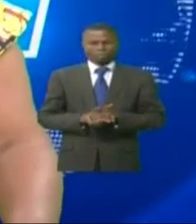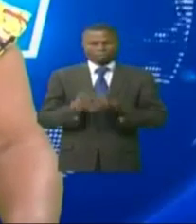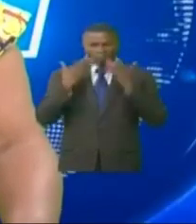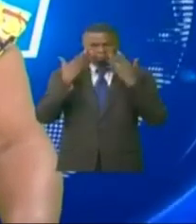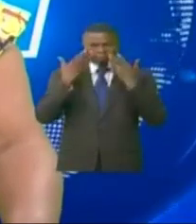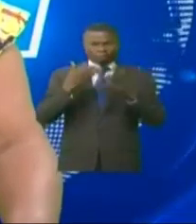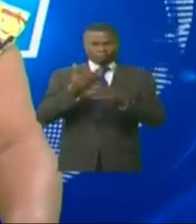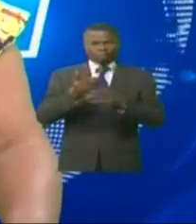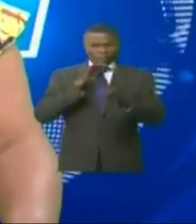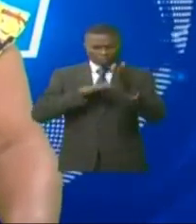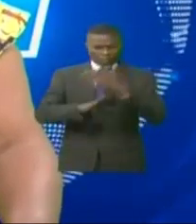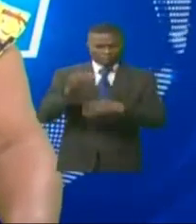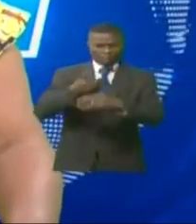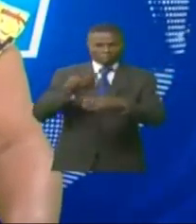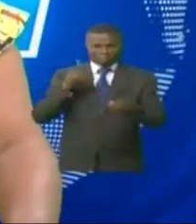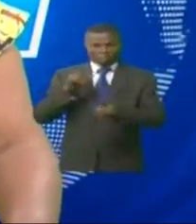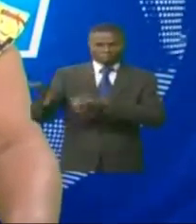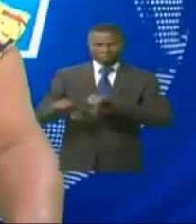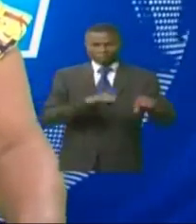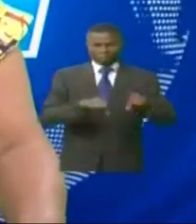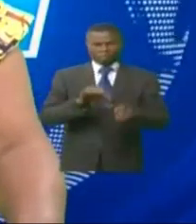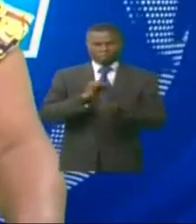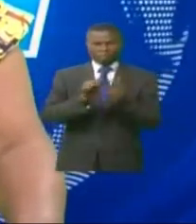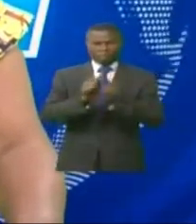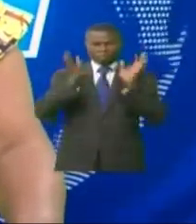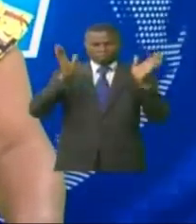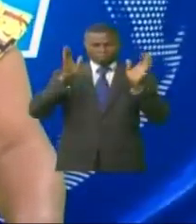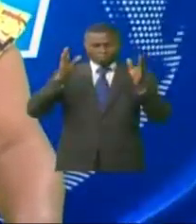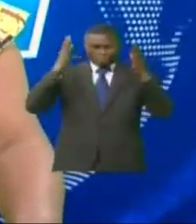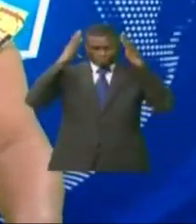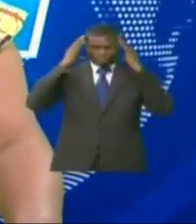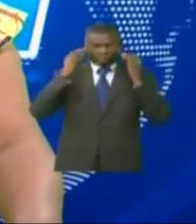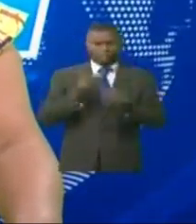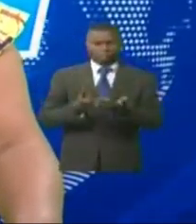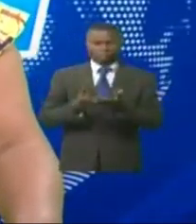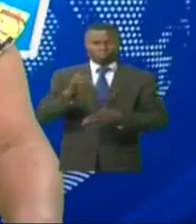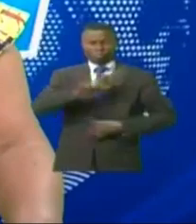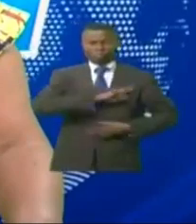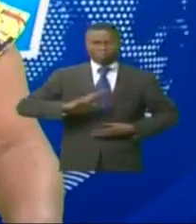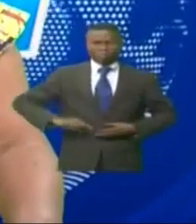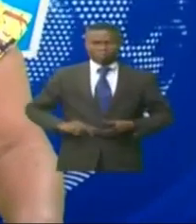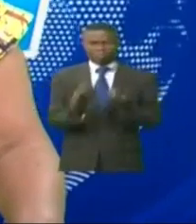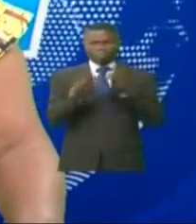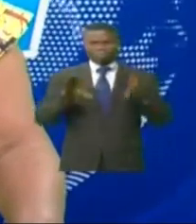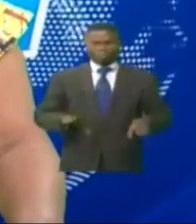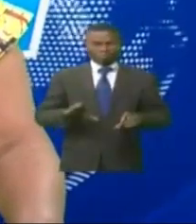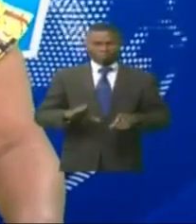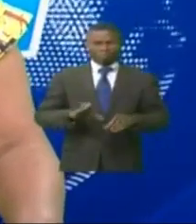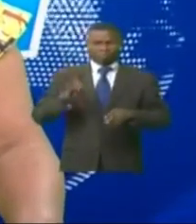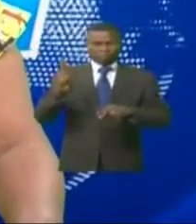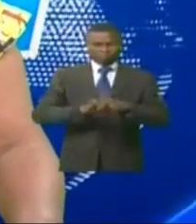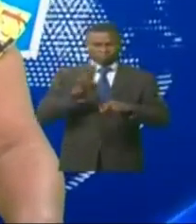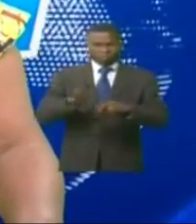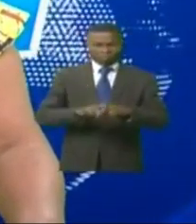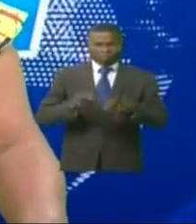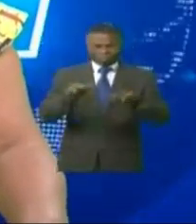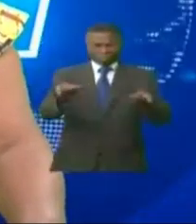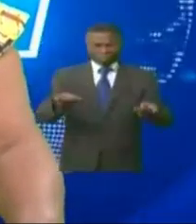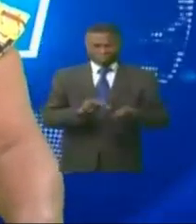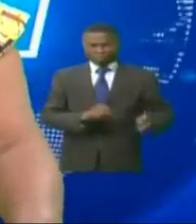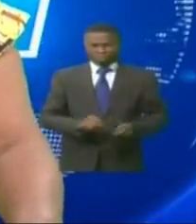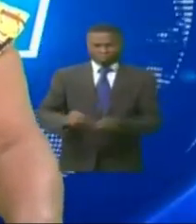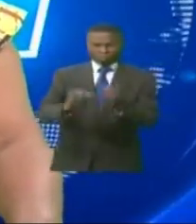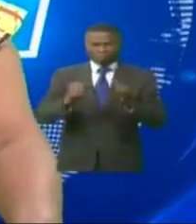anticipé dans les actions face aux éventuels drames et catastrophes, la République démocratique du Congo s'emploie à mettre en place des